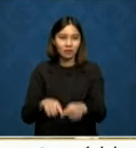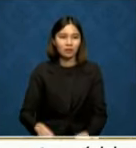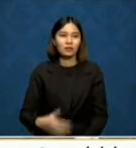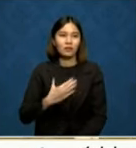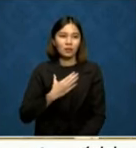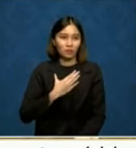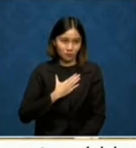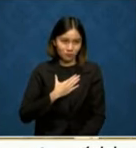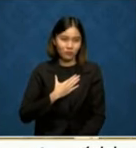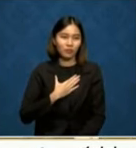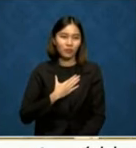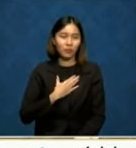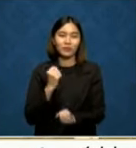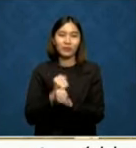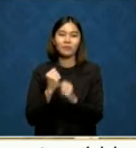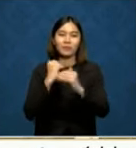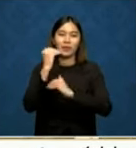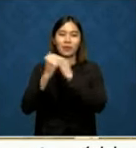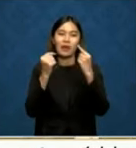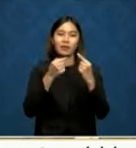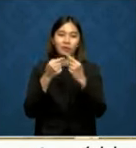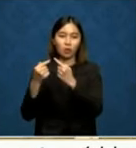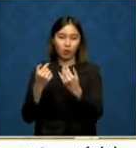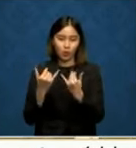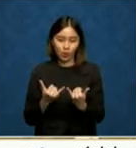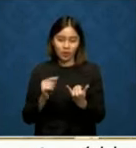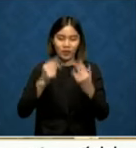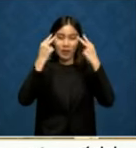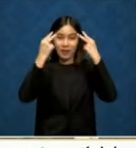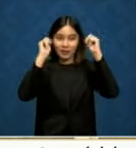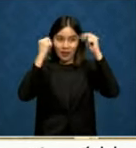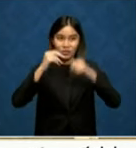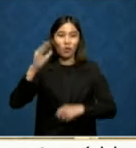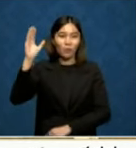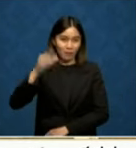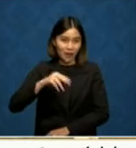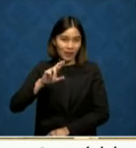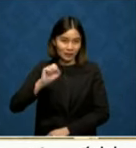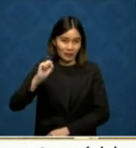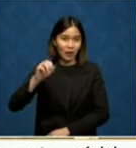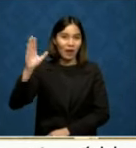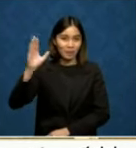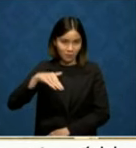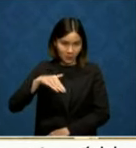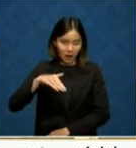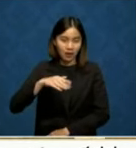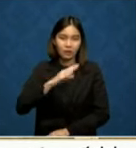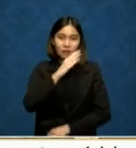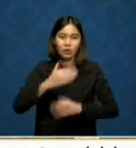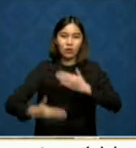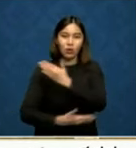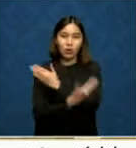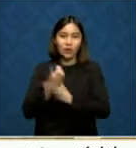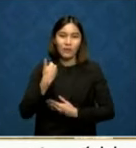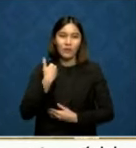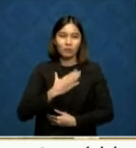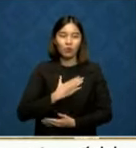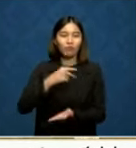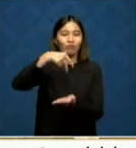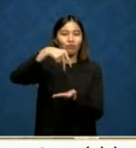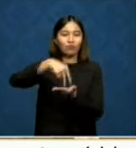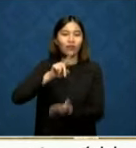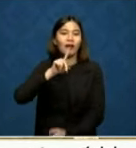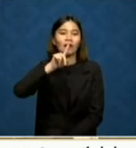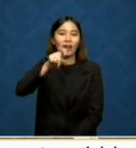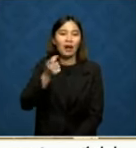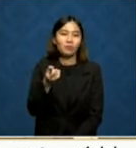ารผมผมกจะโดยสารต่อไปวันนี้ท่ใยรัฐมุตรีมาสภาถ้ามีโอกาสผมเองจะลกขนถามไป